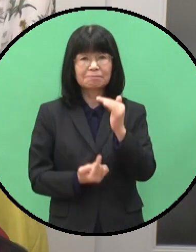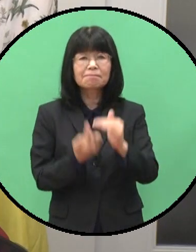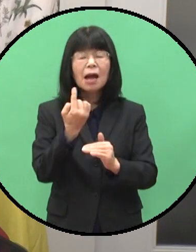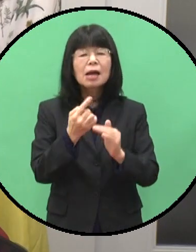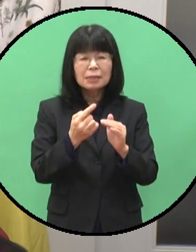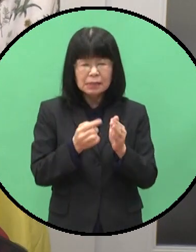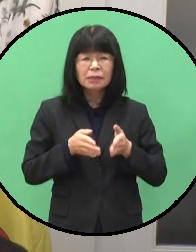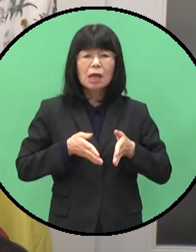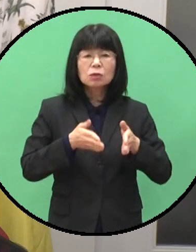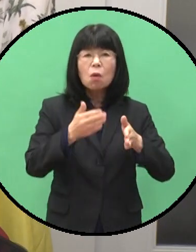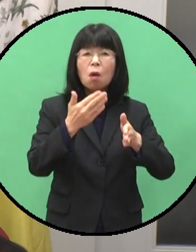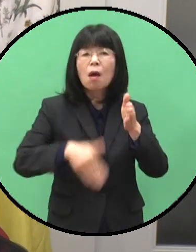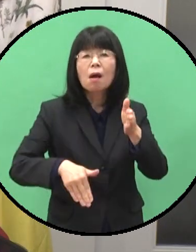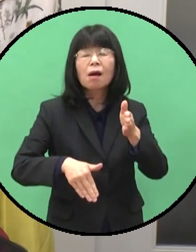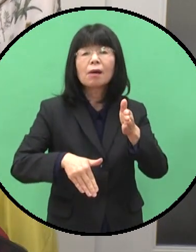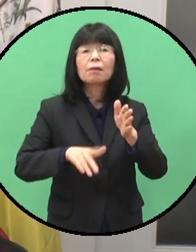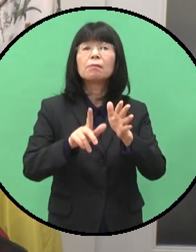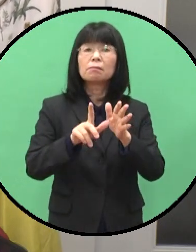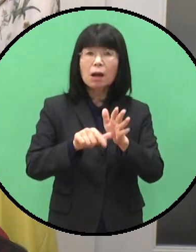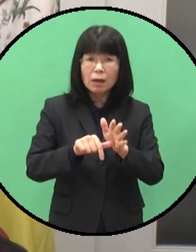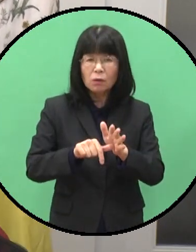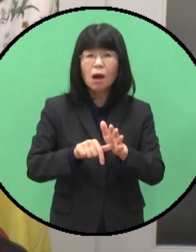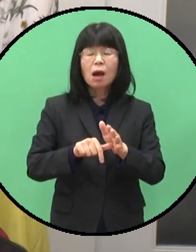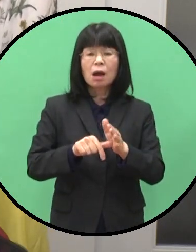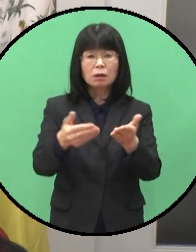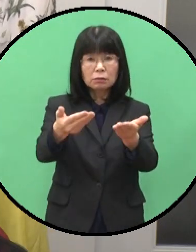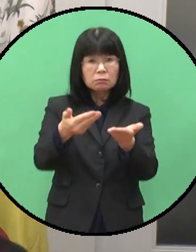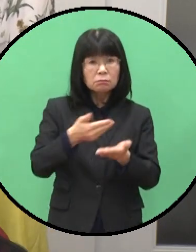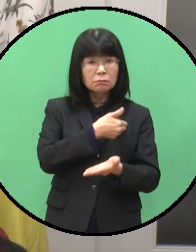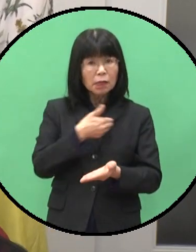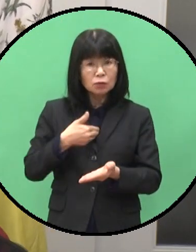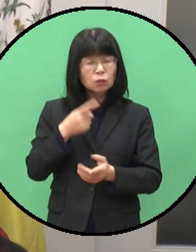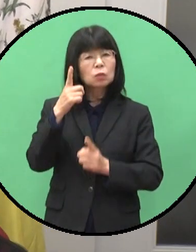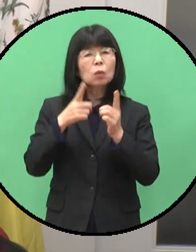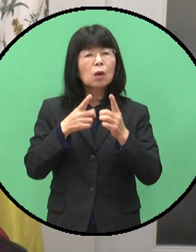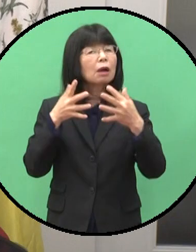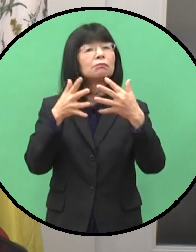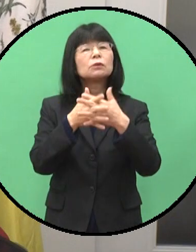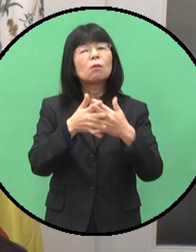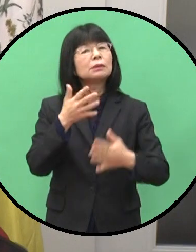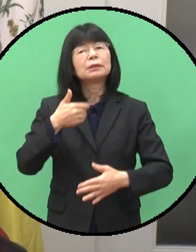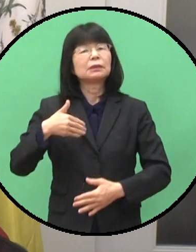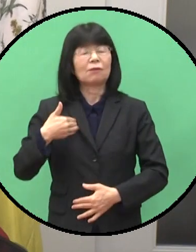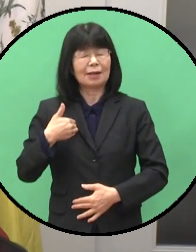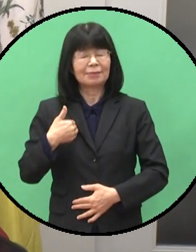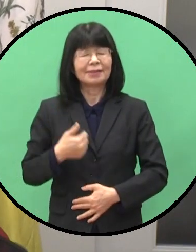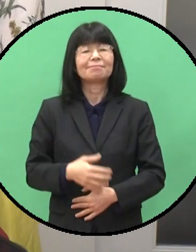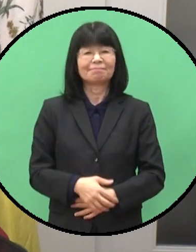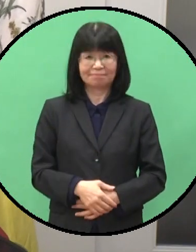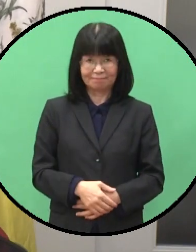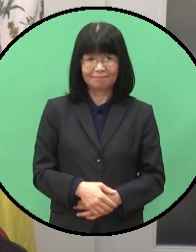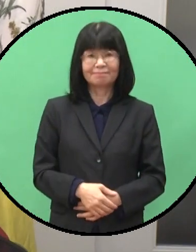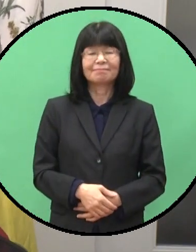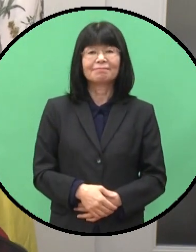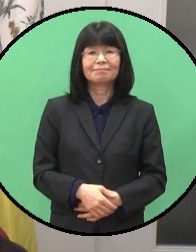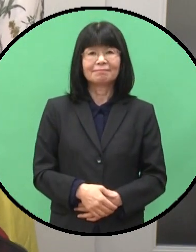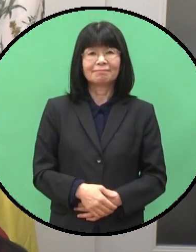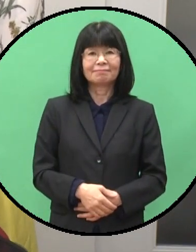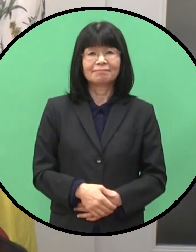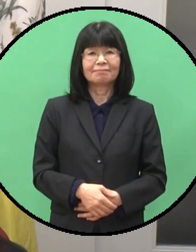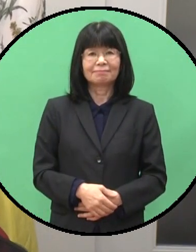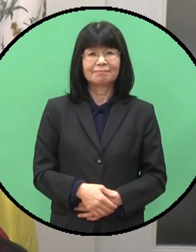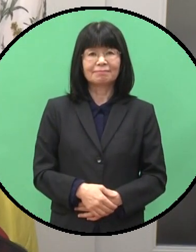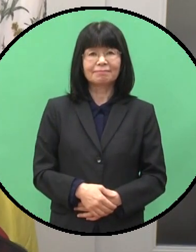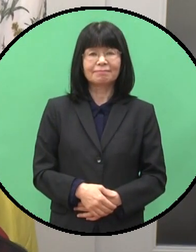道路が被災してしまったりとかすると、まあ、いつ届くかっていうのは見通しが立たないことがあるんですね。な